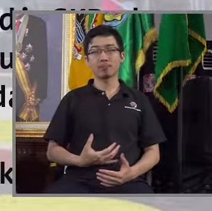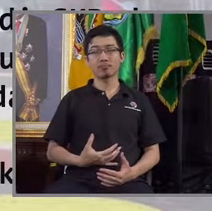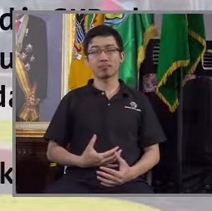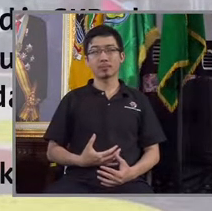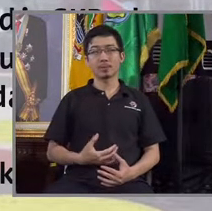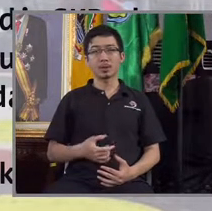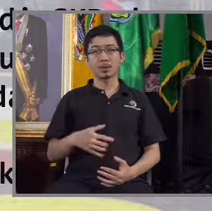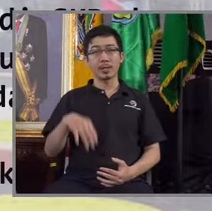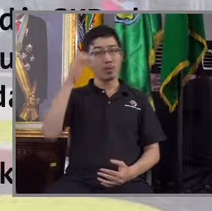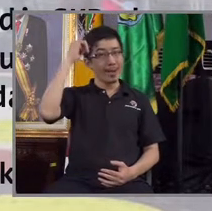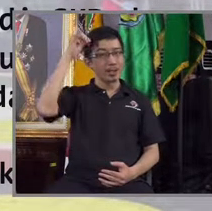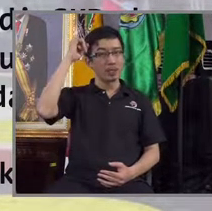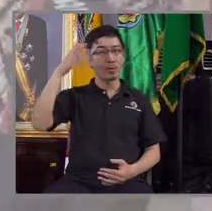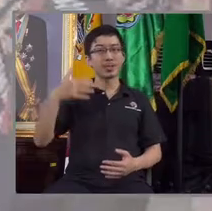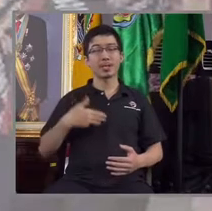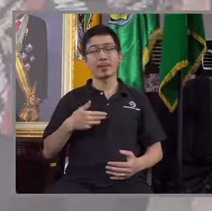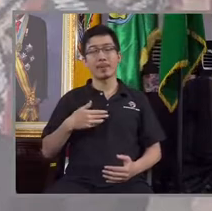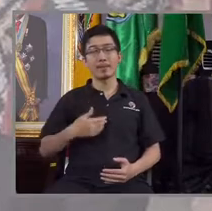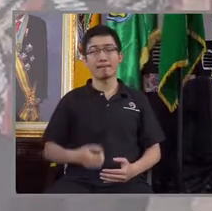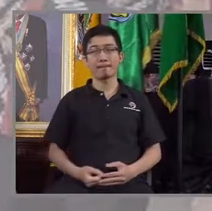untuk menekan angka kemiskinan.